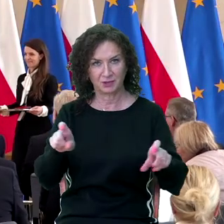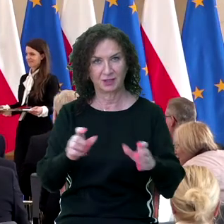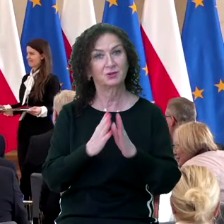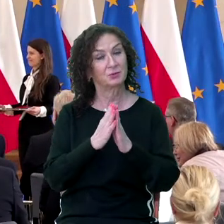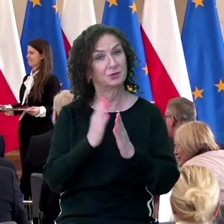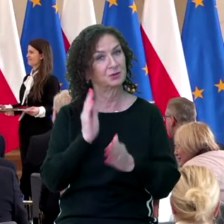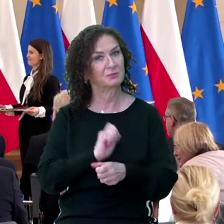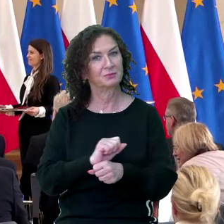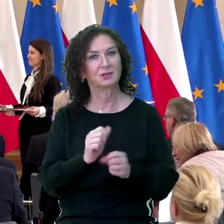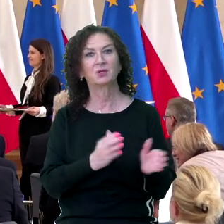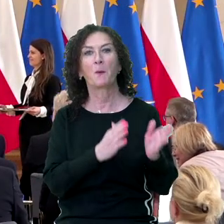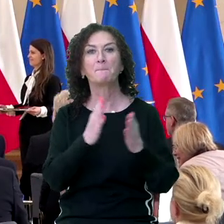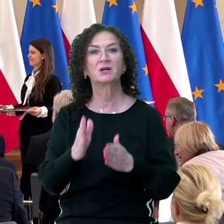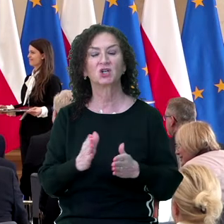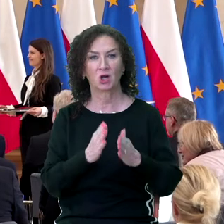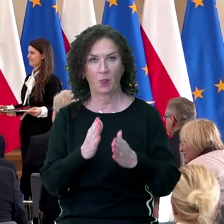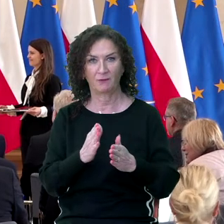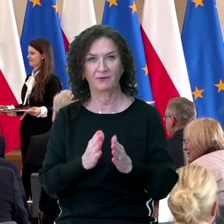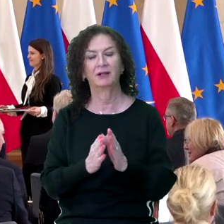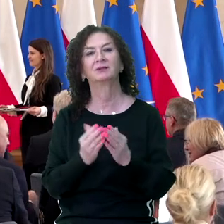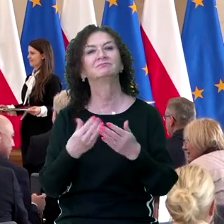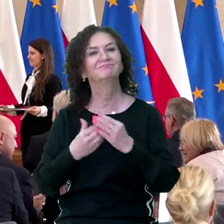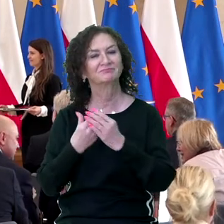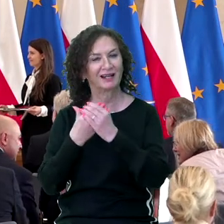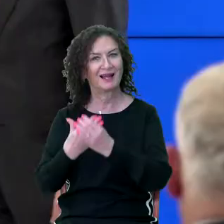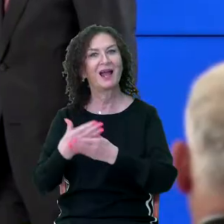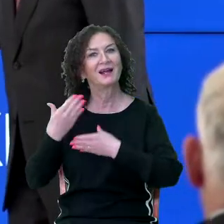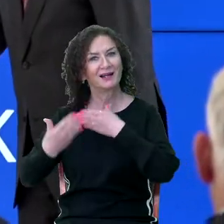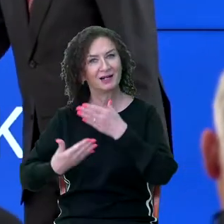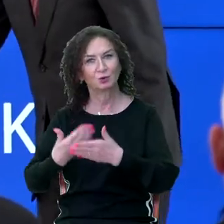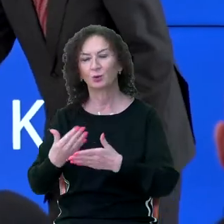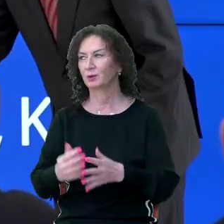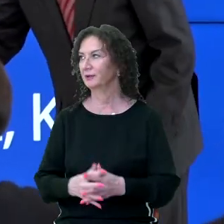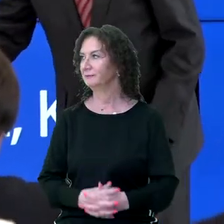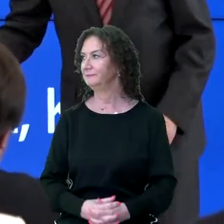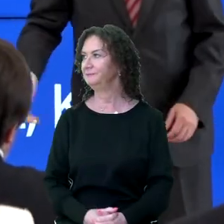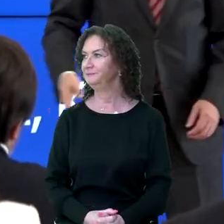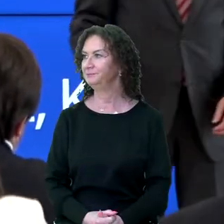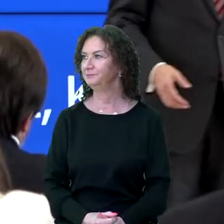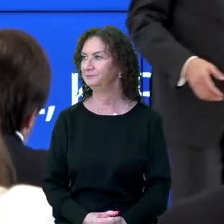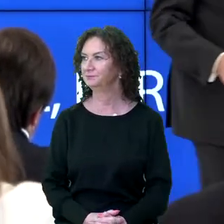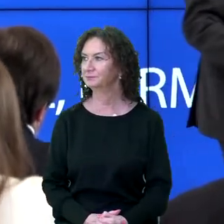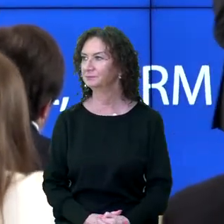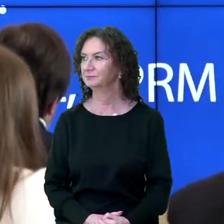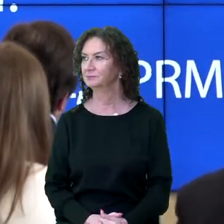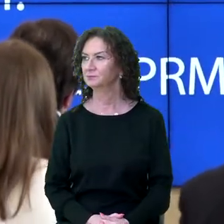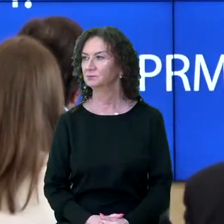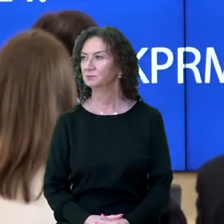przygotowanym. Ogromne gratulacje. Bardzo dziękuję. Zapraszam na miejsce.